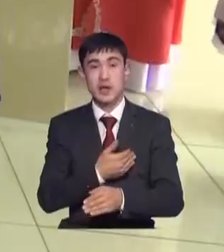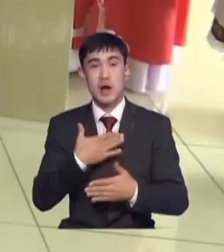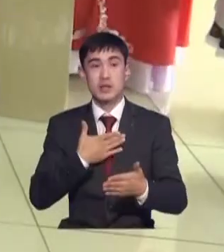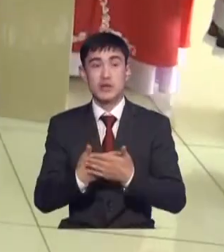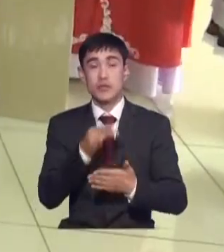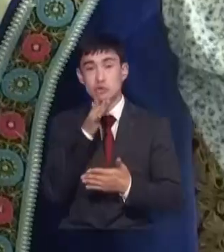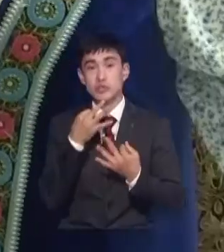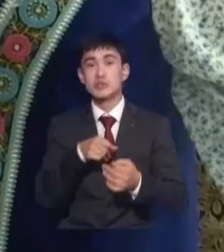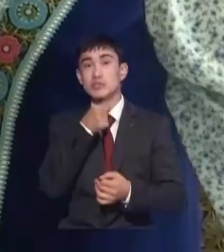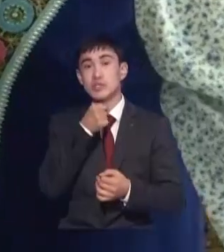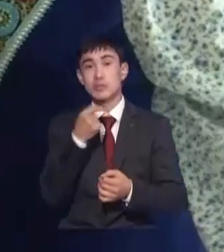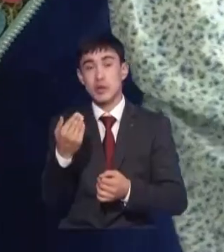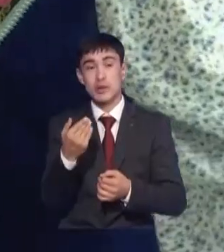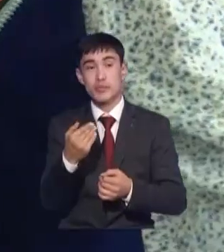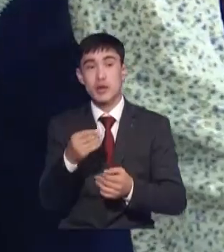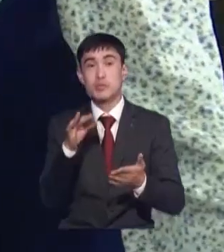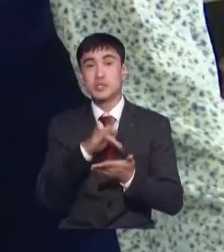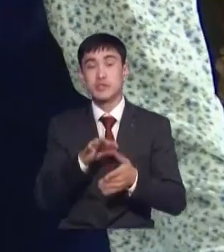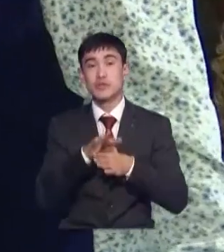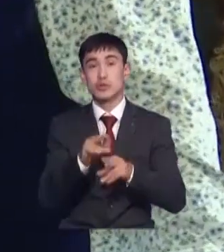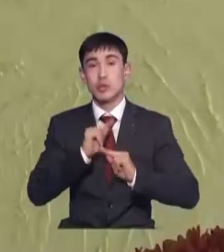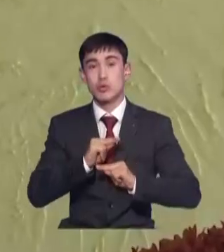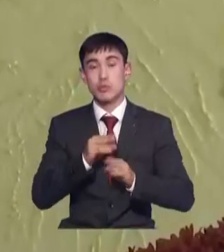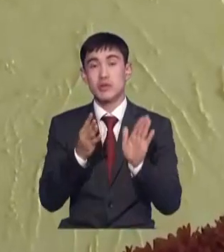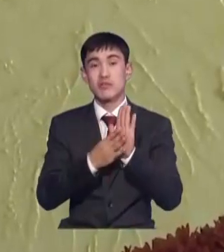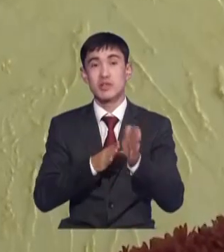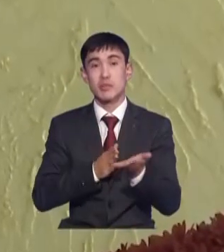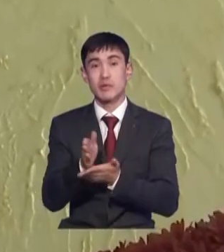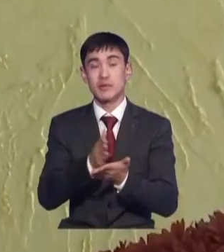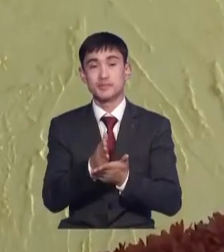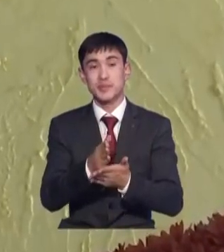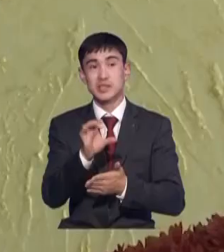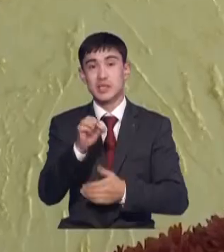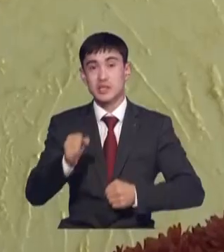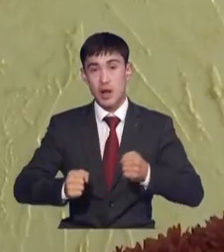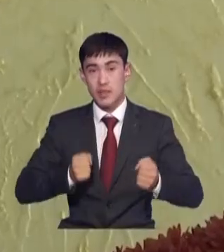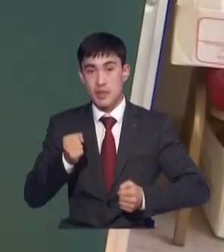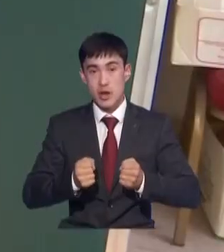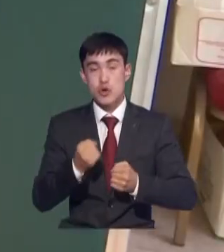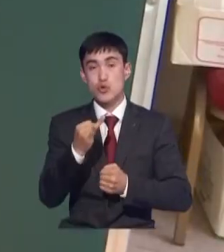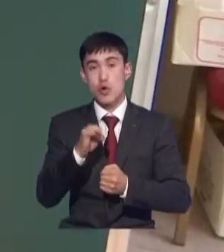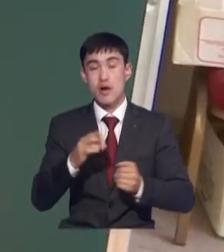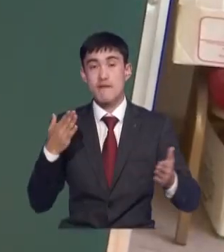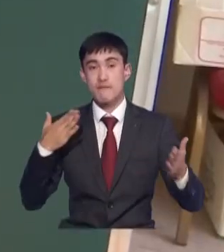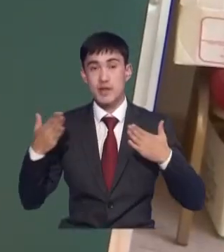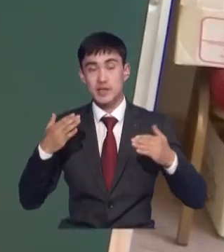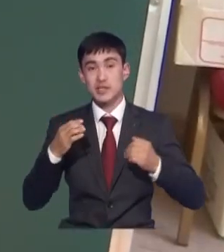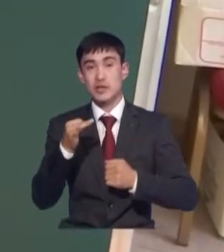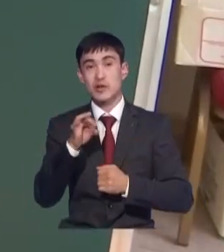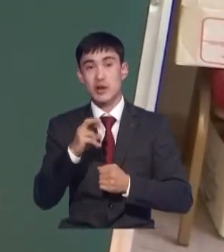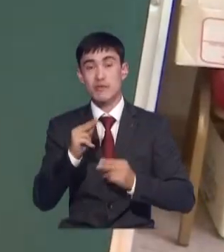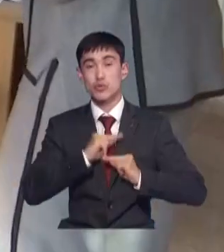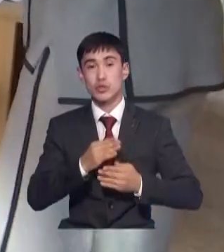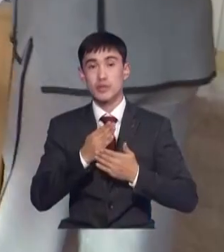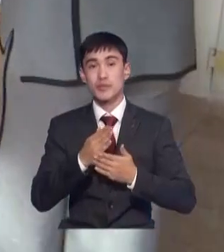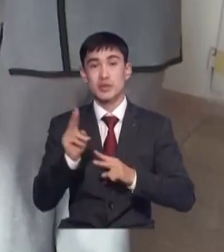досуга представителей старшего поколения при центре ведется работа по 9 направлениям. Это скандинавская ходьба, йога, фитнес, нейрография,